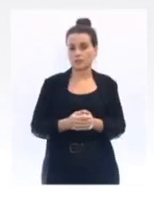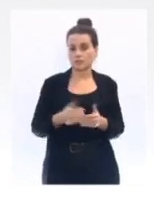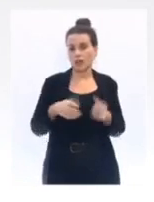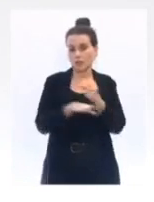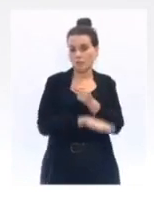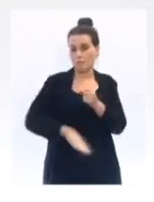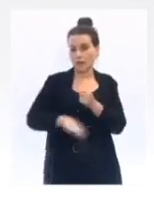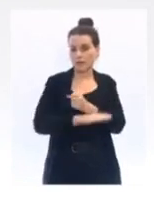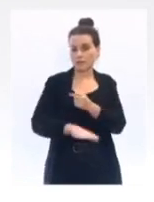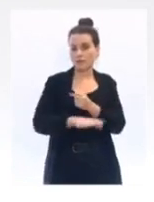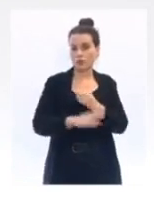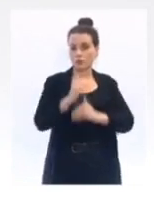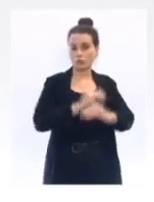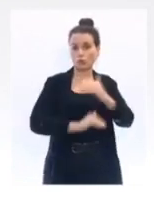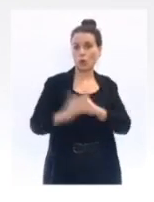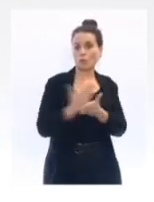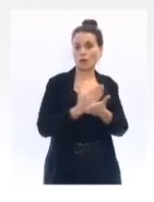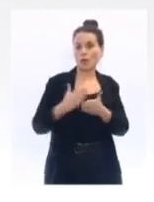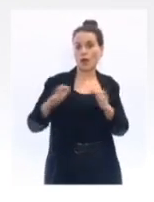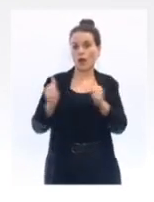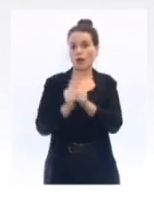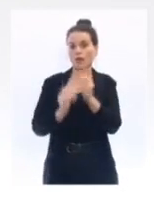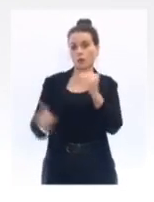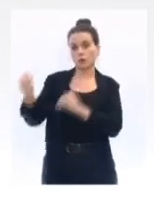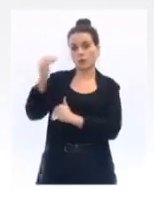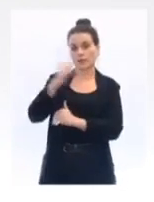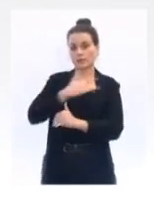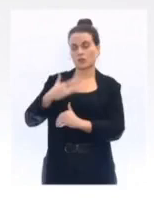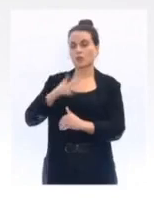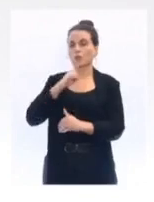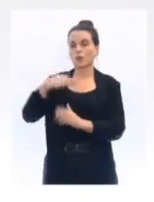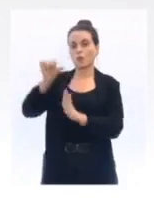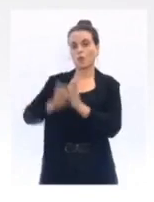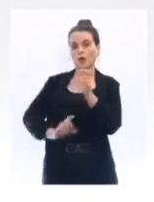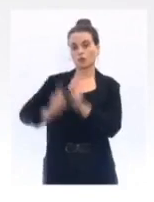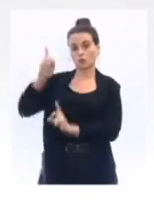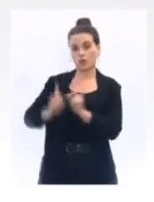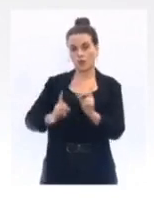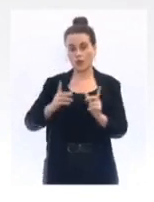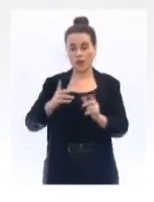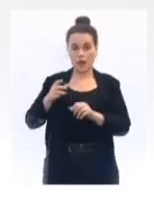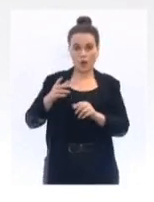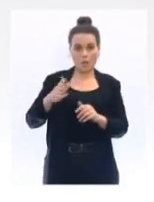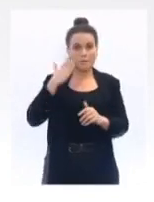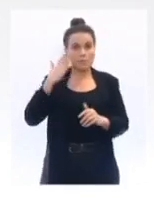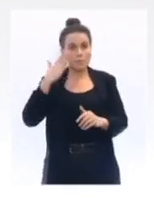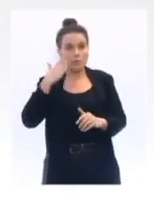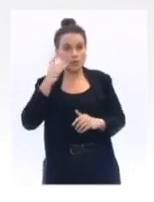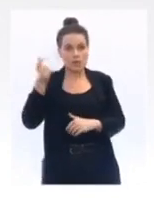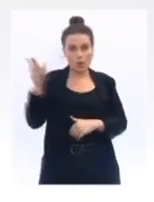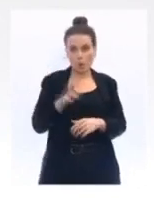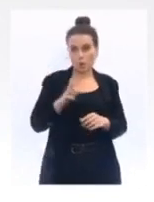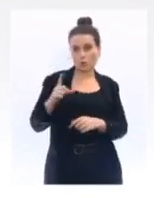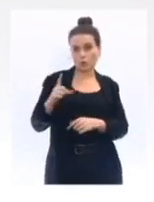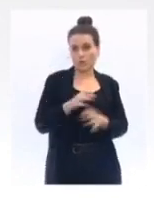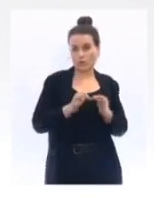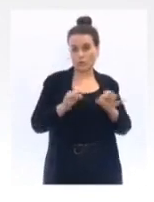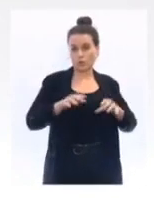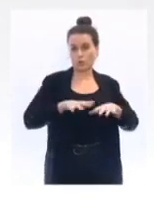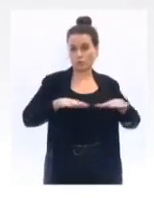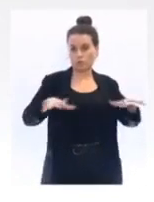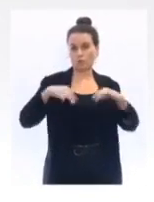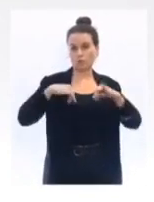est transmis aujourd'hui à tous les responsables de l'éducation nationale locaux. Ce protocole permettra l'accueil de tous les élèves sur